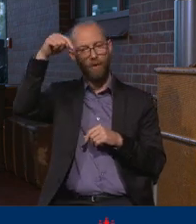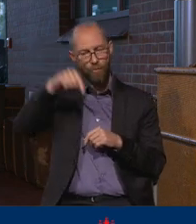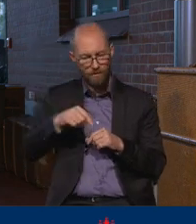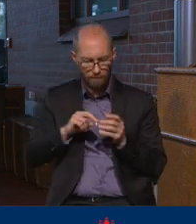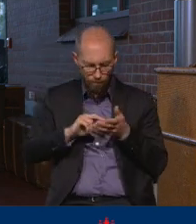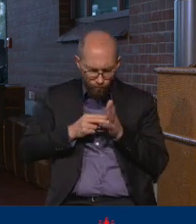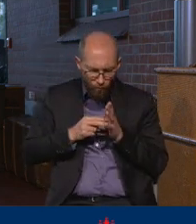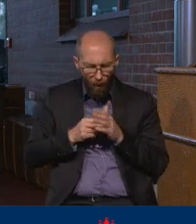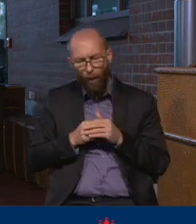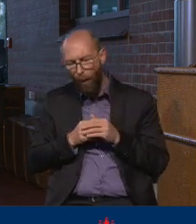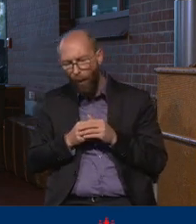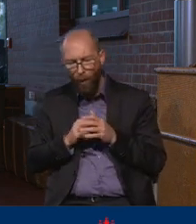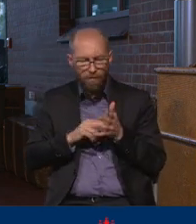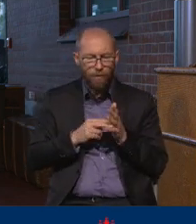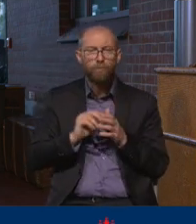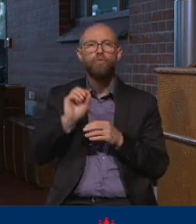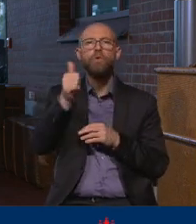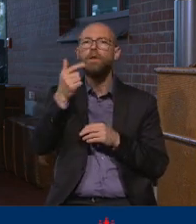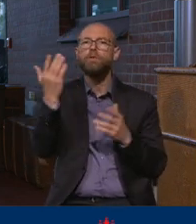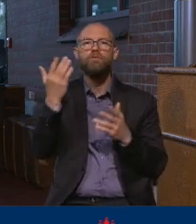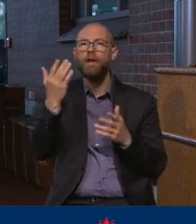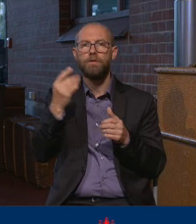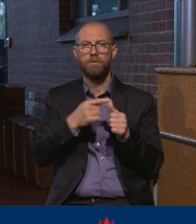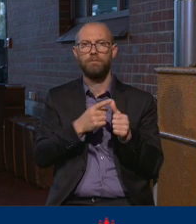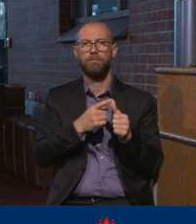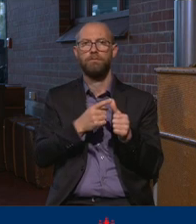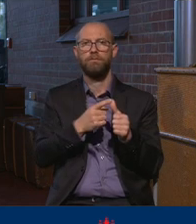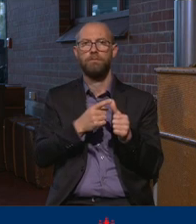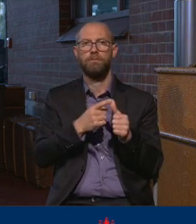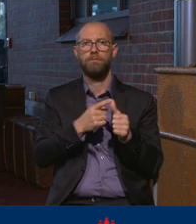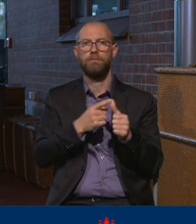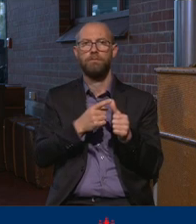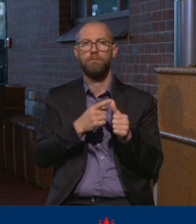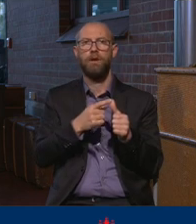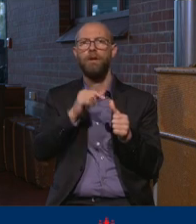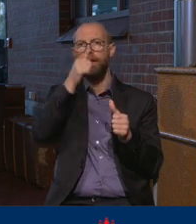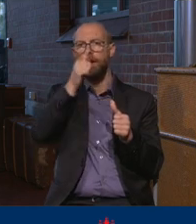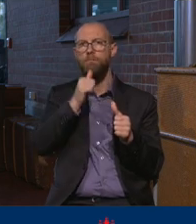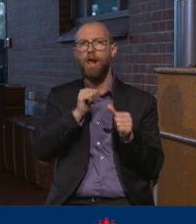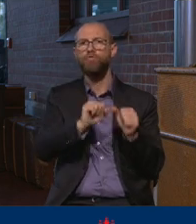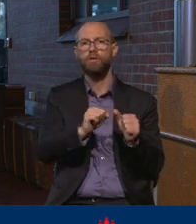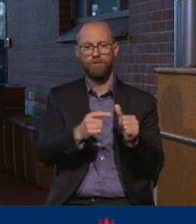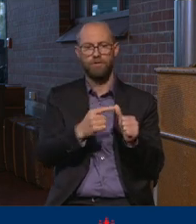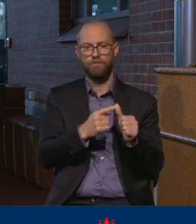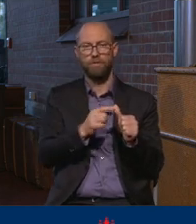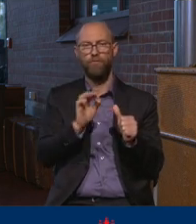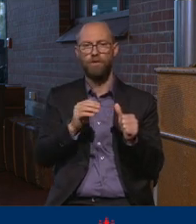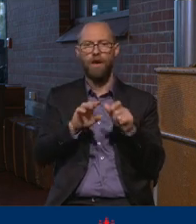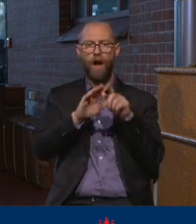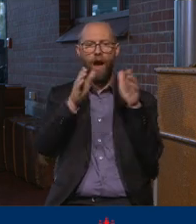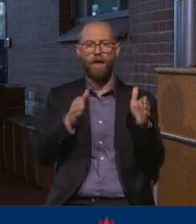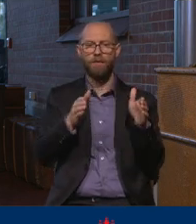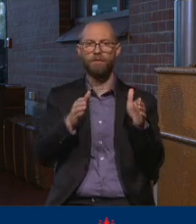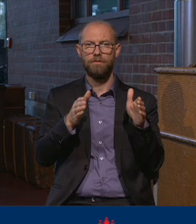sich damit auseinanderzusetzen das erste war der denkmalschutz da dann für die hallen gelassen